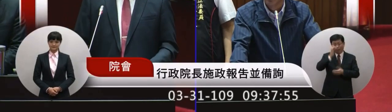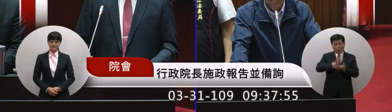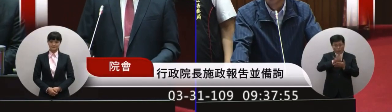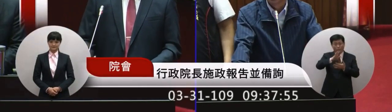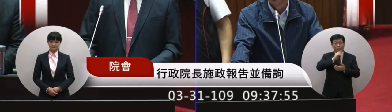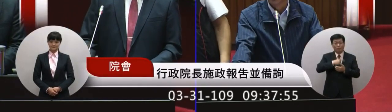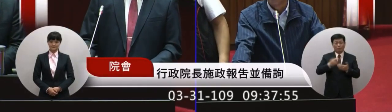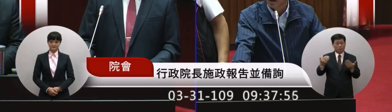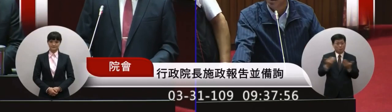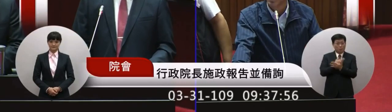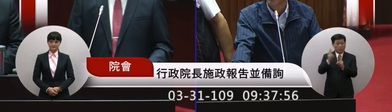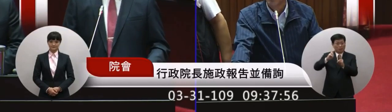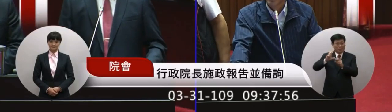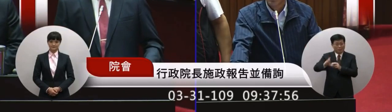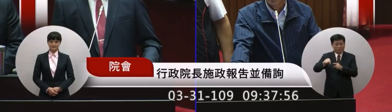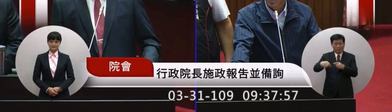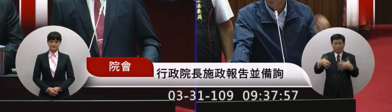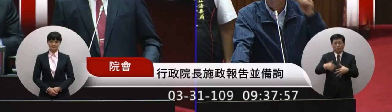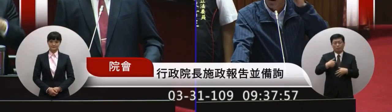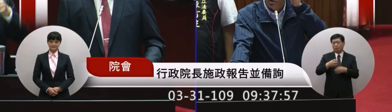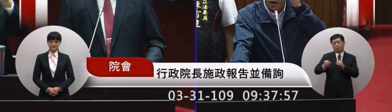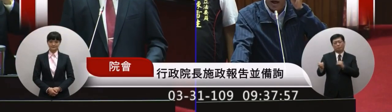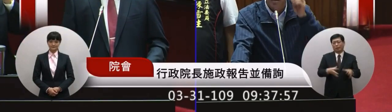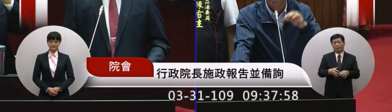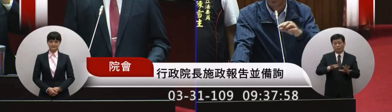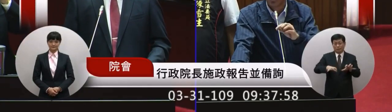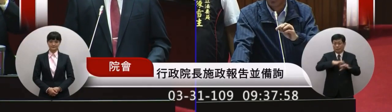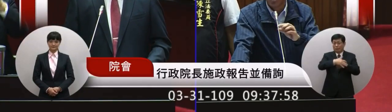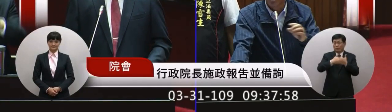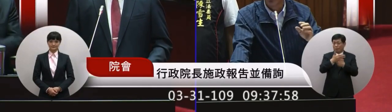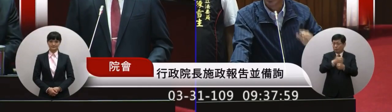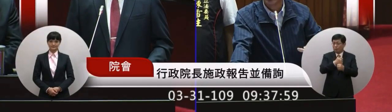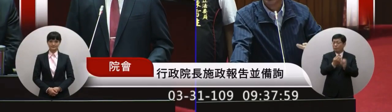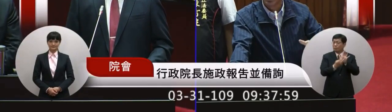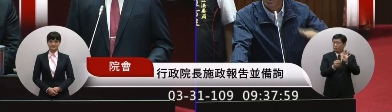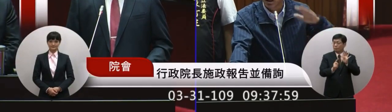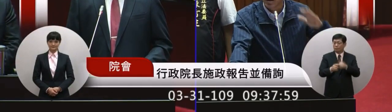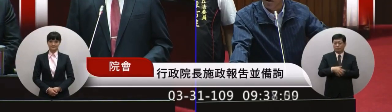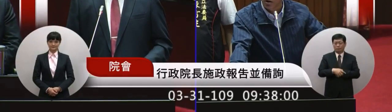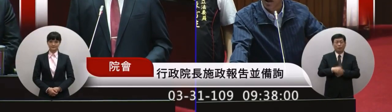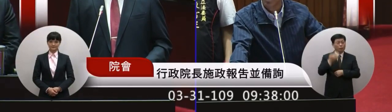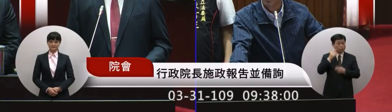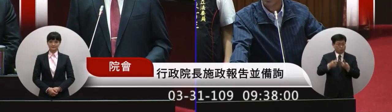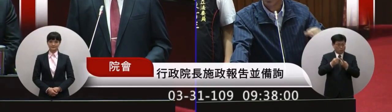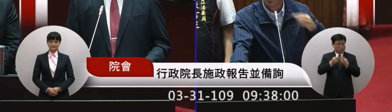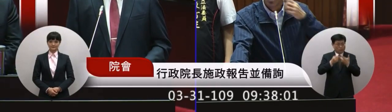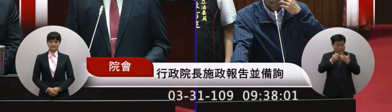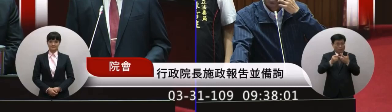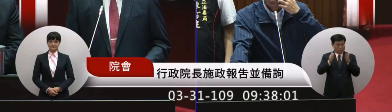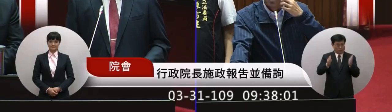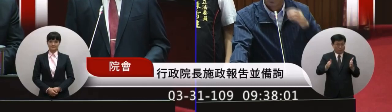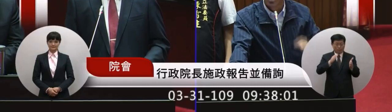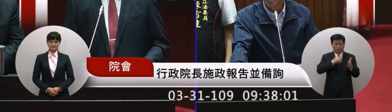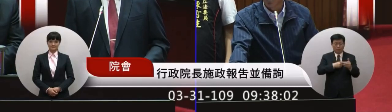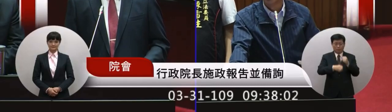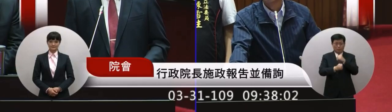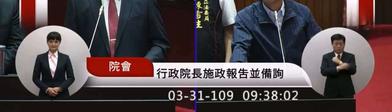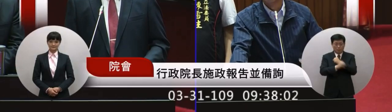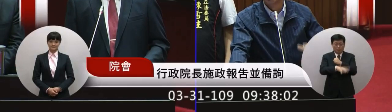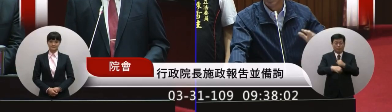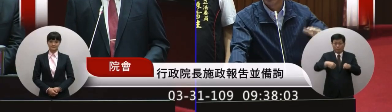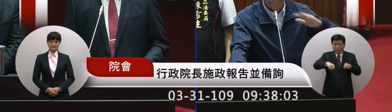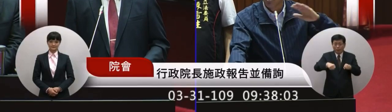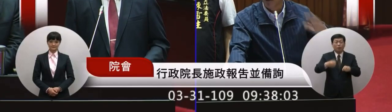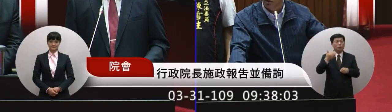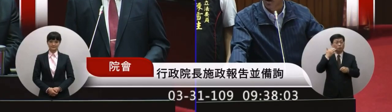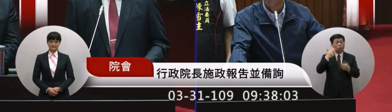问题，所以我放弃了。现在环保署是这样子，环保署是七骑燃油车，只要